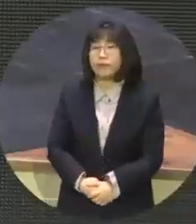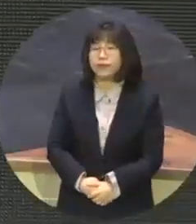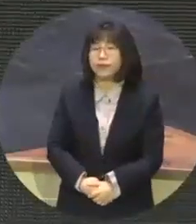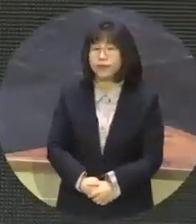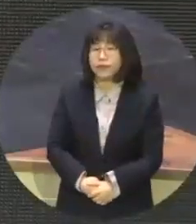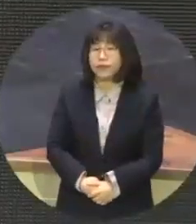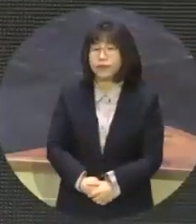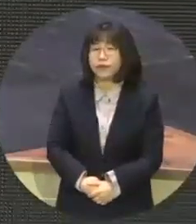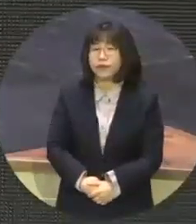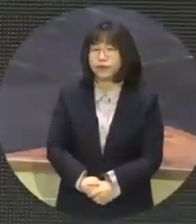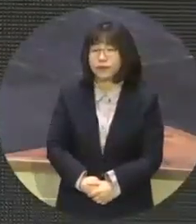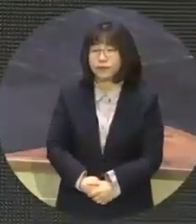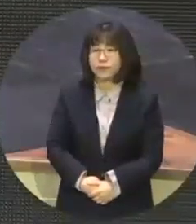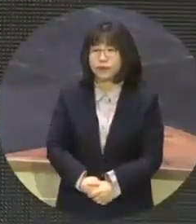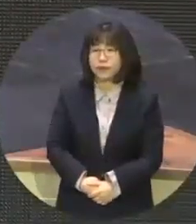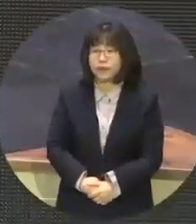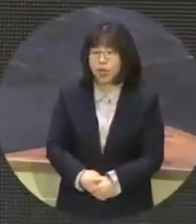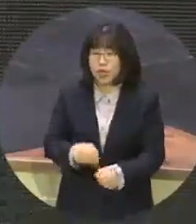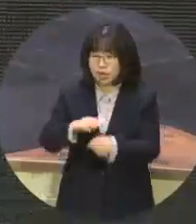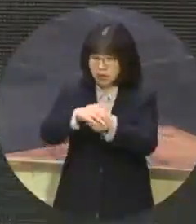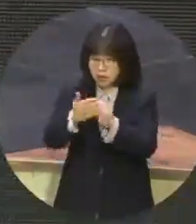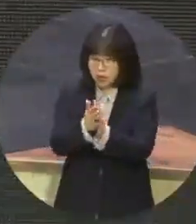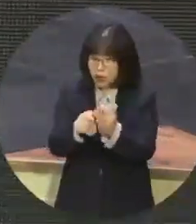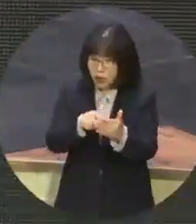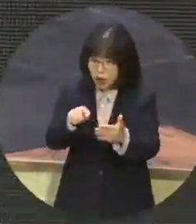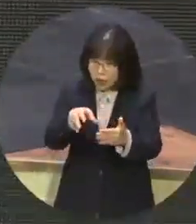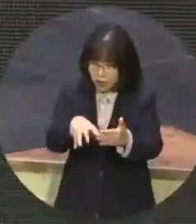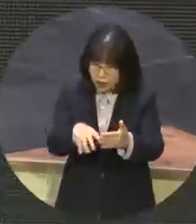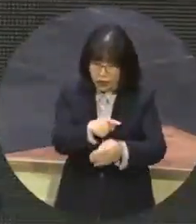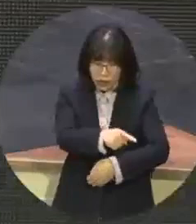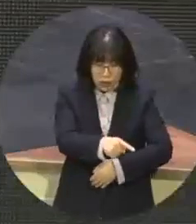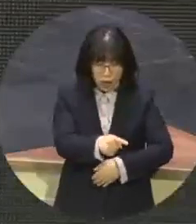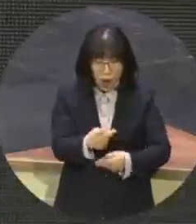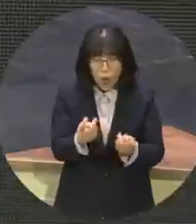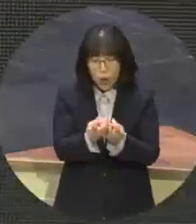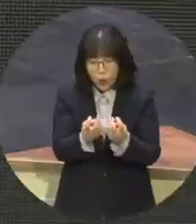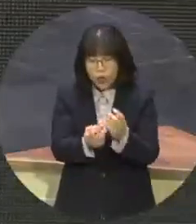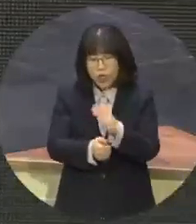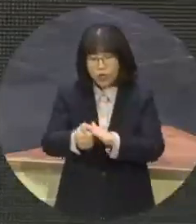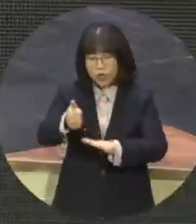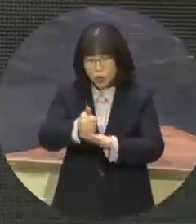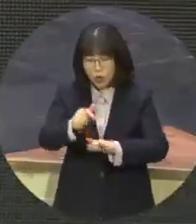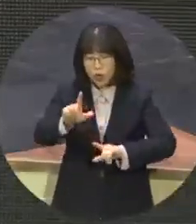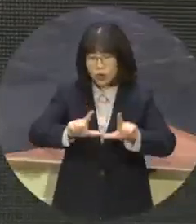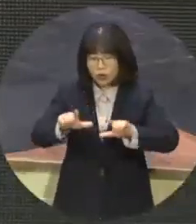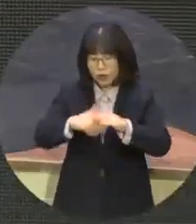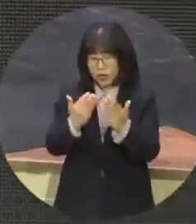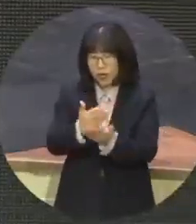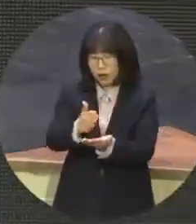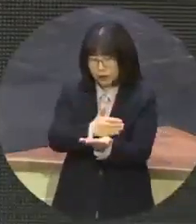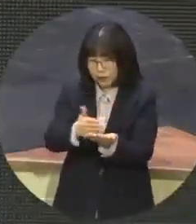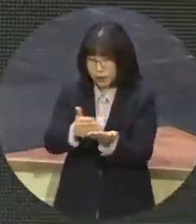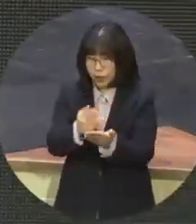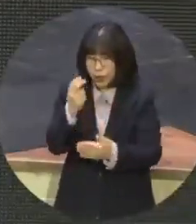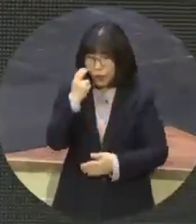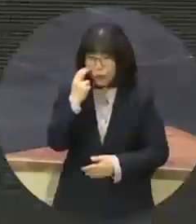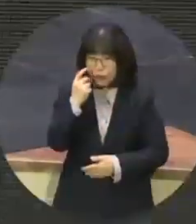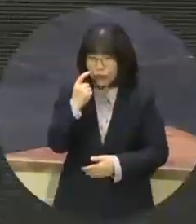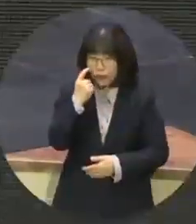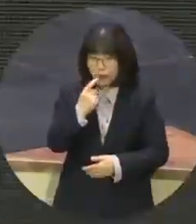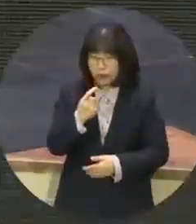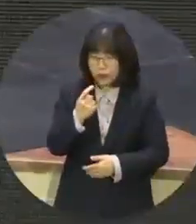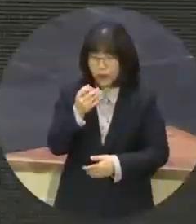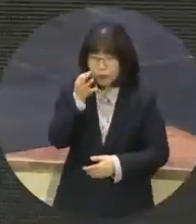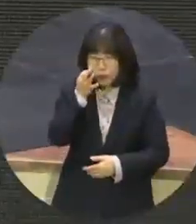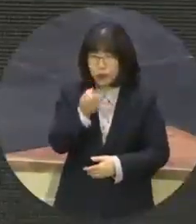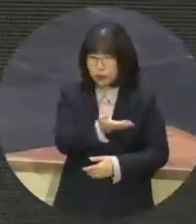자 성경에서 다 보여주고 있잖아요. 성경에서 이미 다 보여주고 있는데 지금 또 이스라엘 백성들처럼 속고